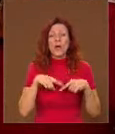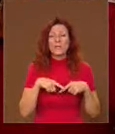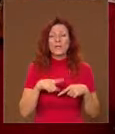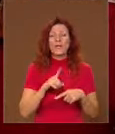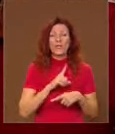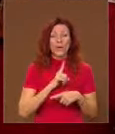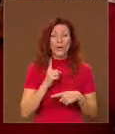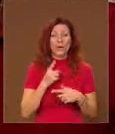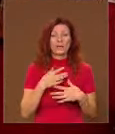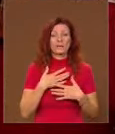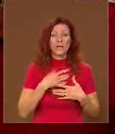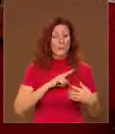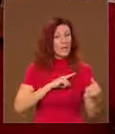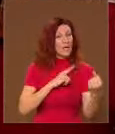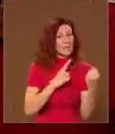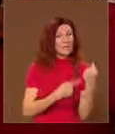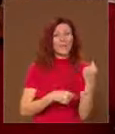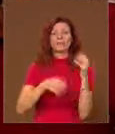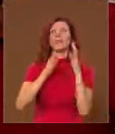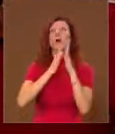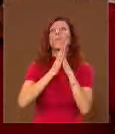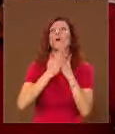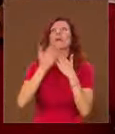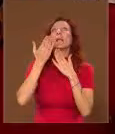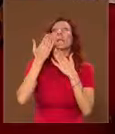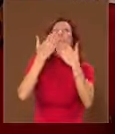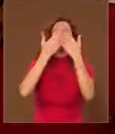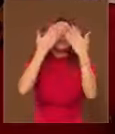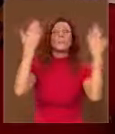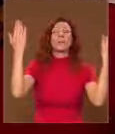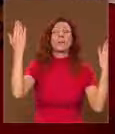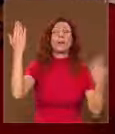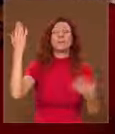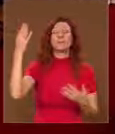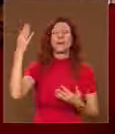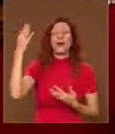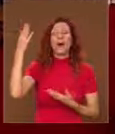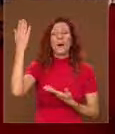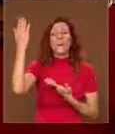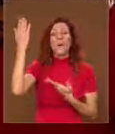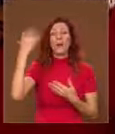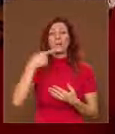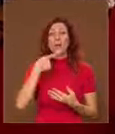Смеляваме да призоваваме Тебе, Небесния Бог, Отец, и да казваме.